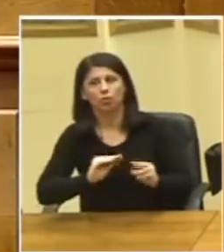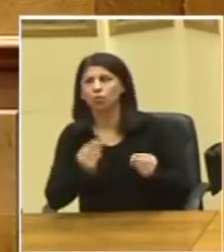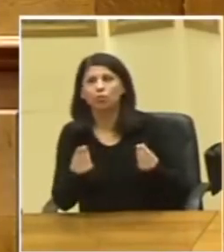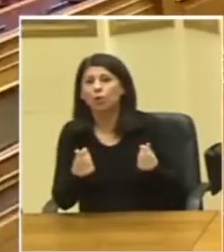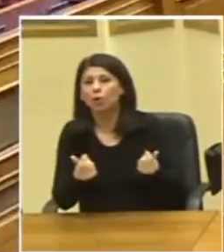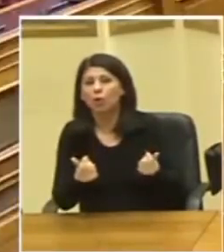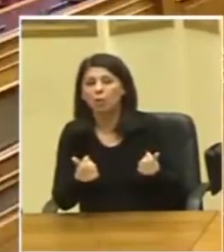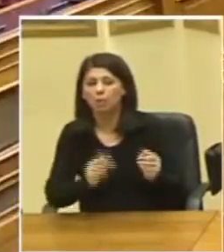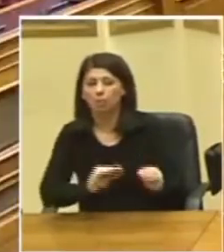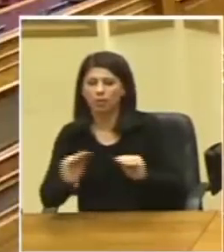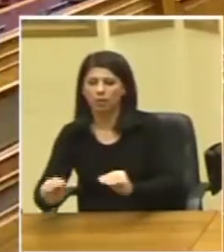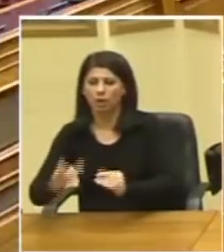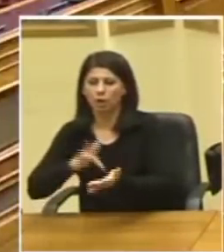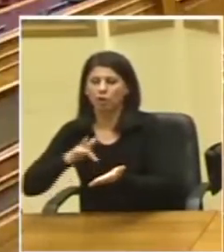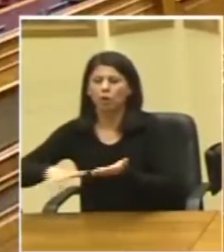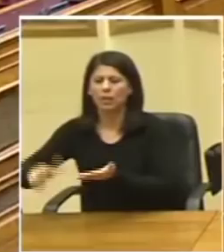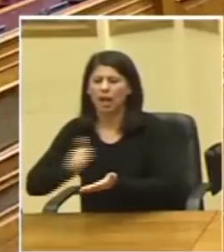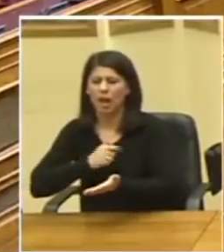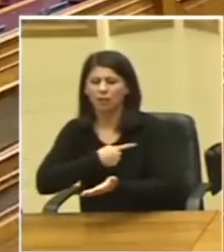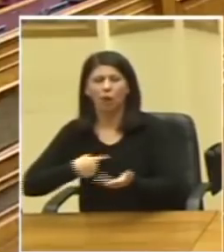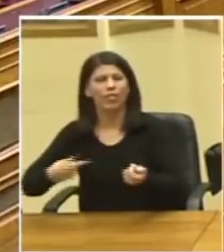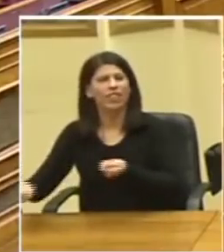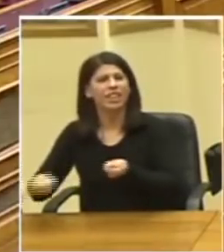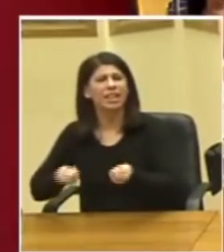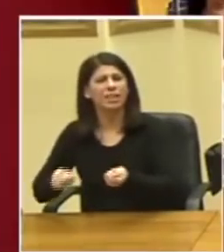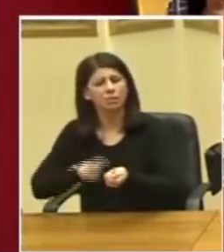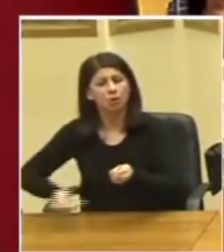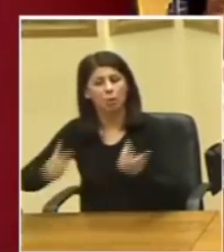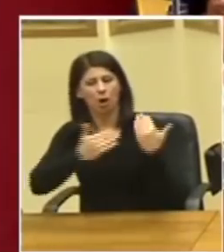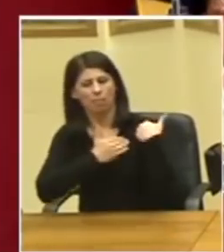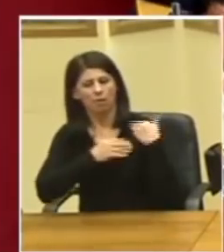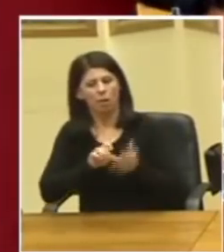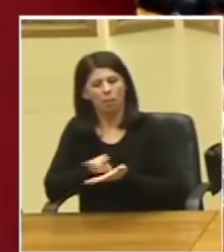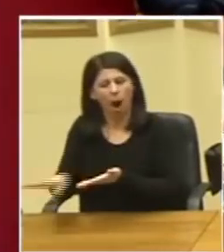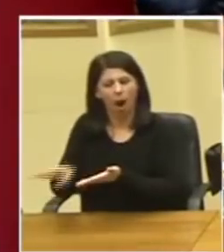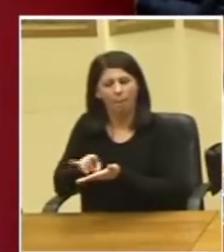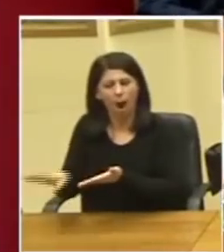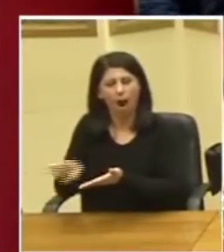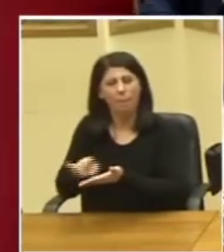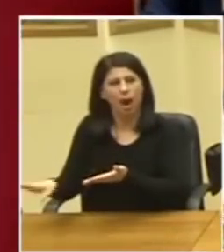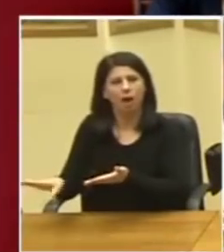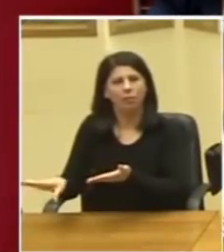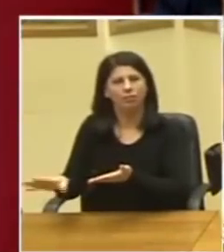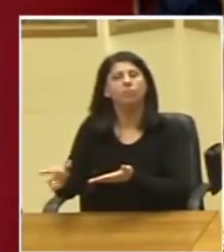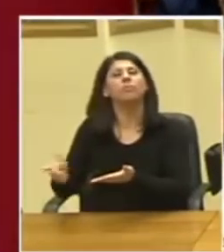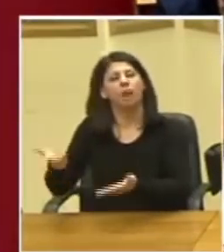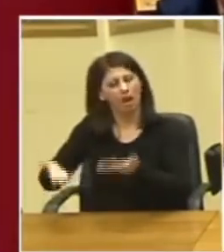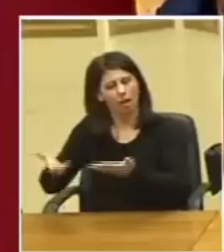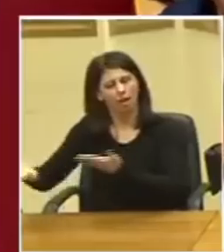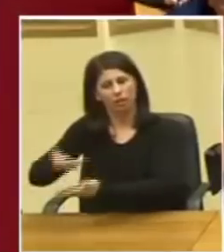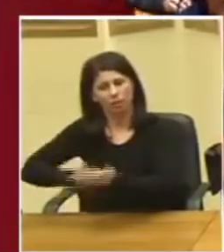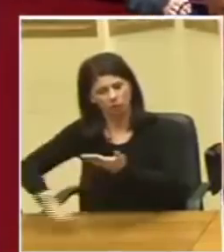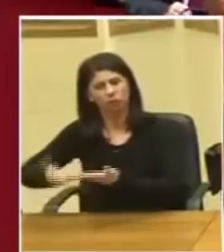στους οργανισμούς τοπικής αυτοδιοίκησης περισσότερων αρμοδιοτήτων με την ανάλογη ανταποδοτικότητα